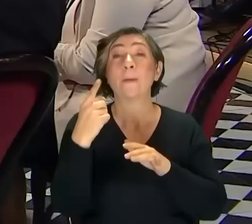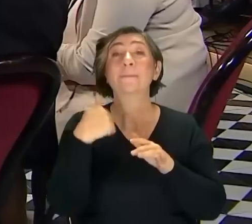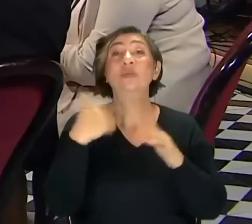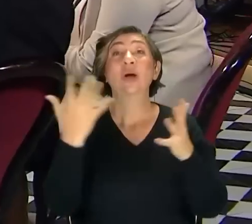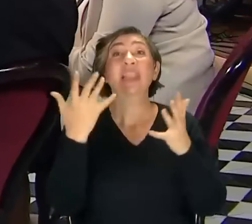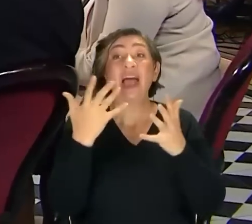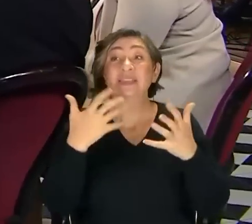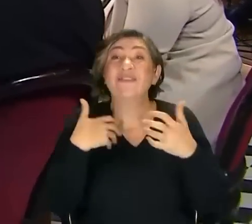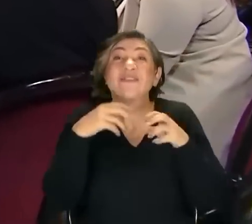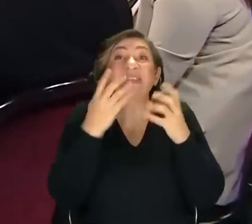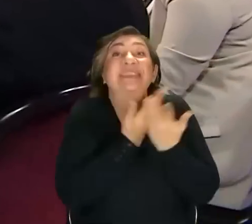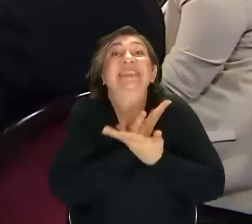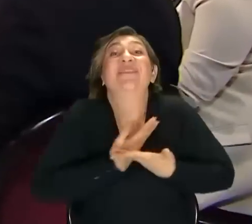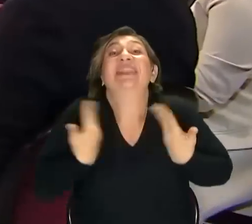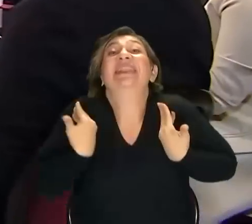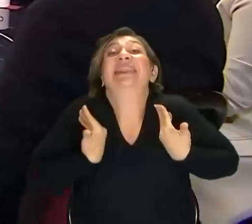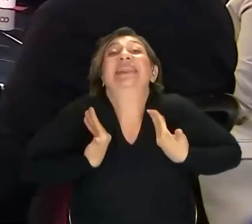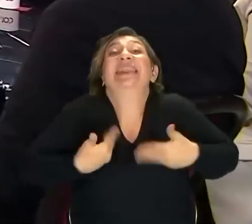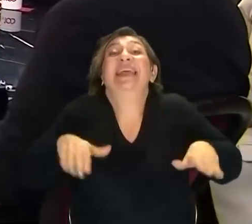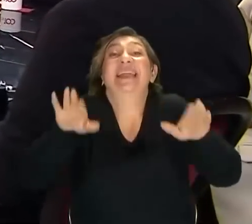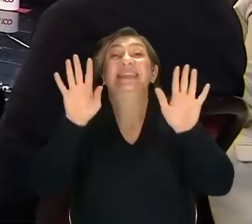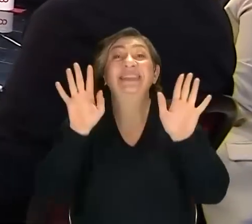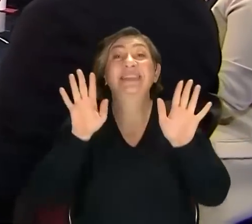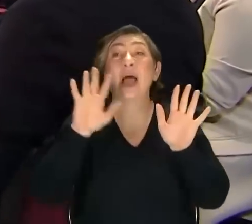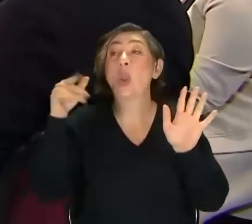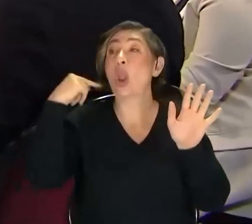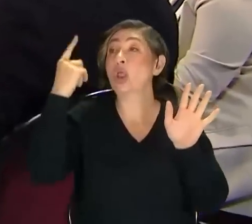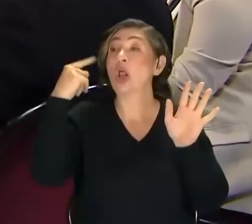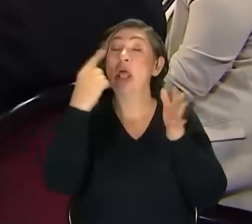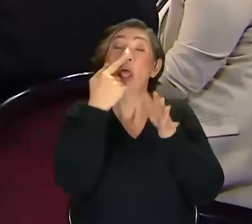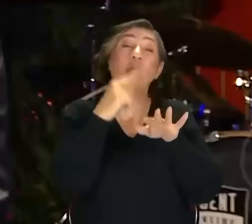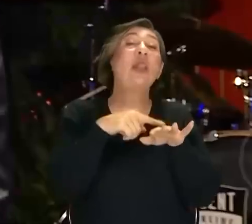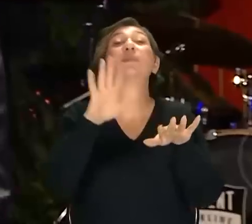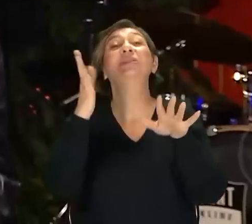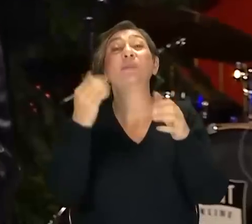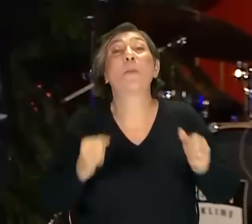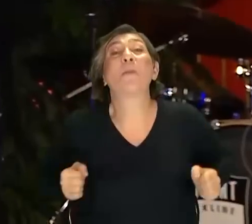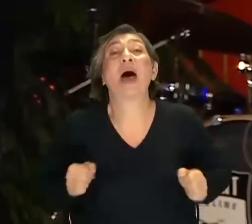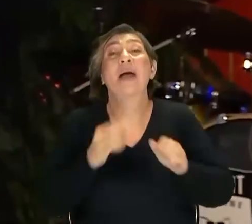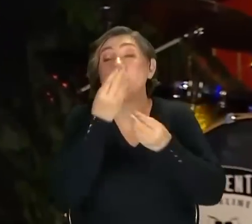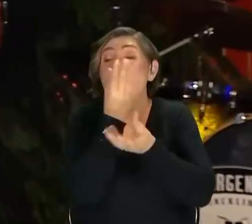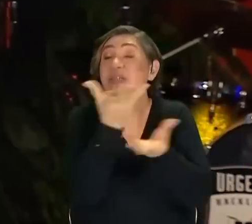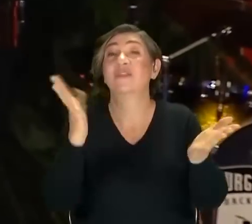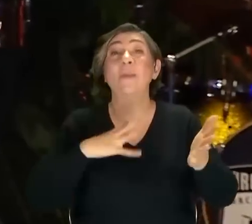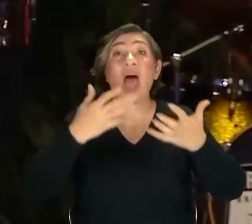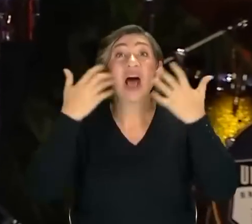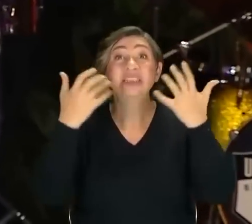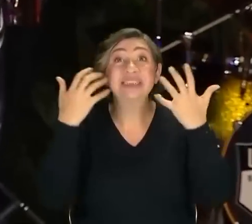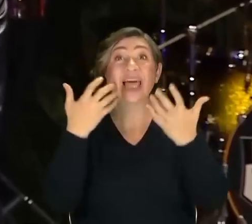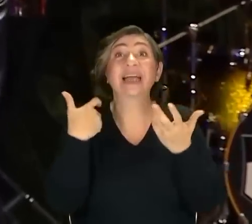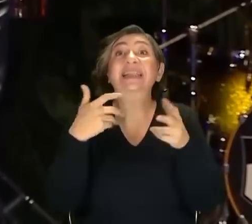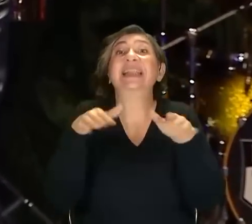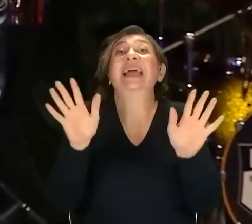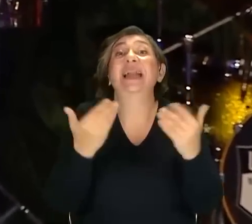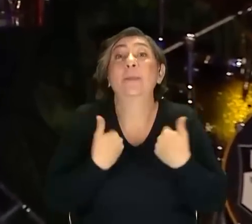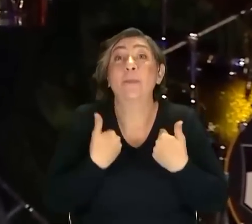kadar vahşi değiliz. Herkes Londra'da inanılmaz parklar var. Ben aslan kaplan yavrusu